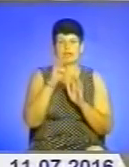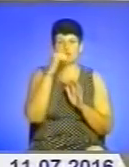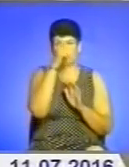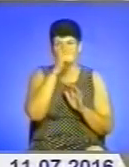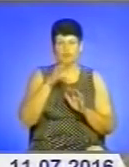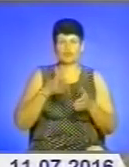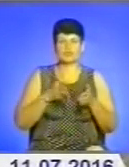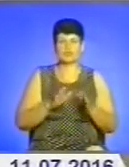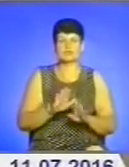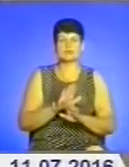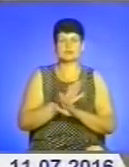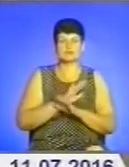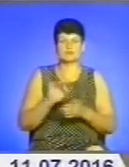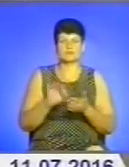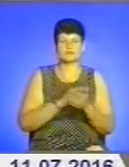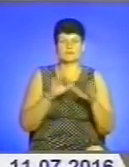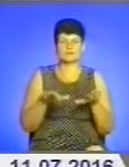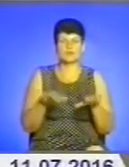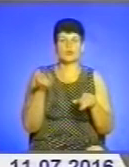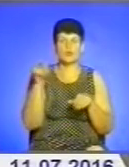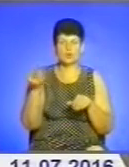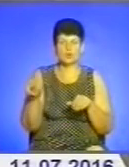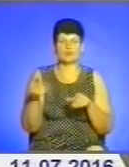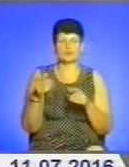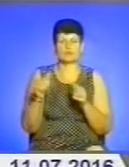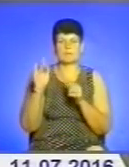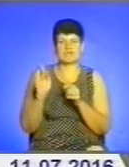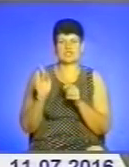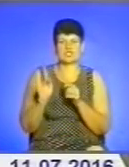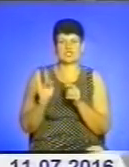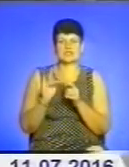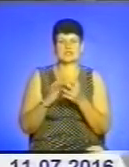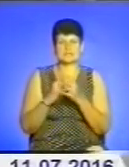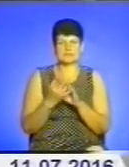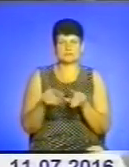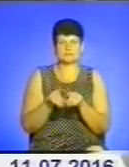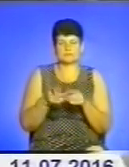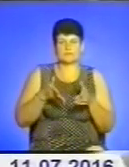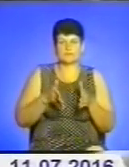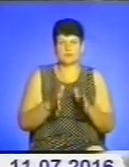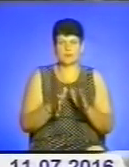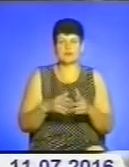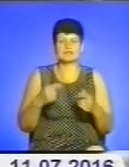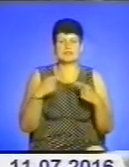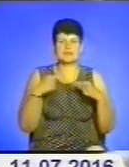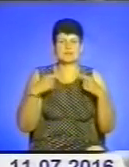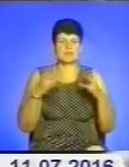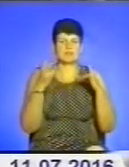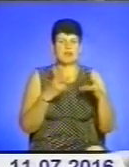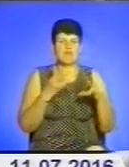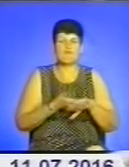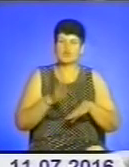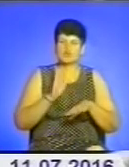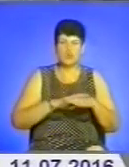на місці події. Його пасажира-односельця з тілесними ушкодженнями, забоєм грудної клітки та іншими травмами у важкому